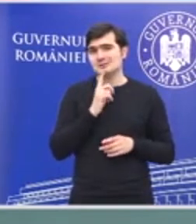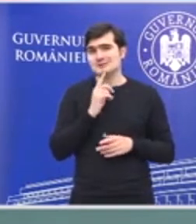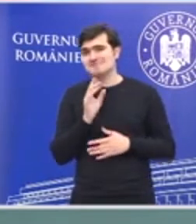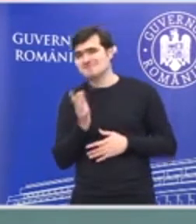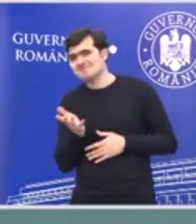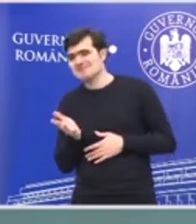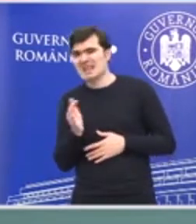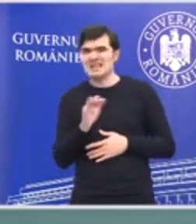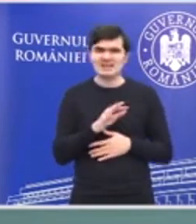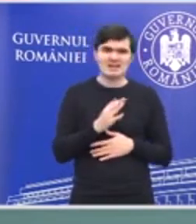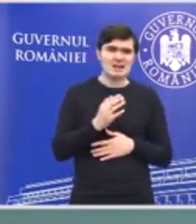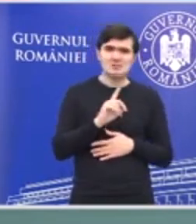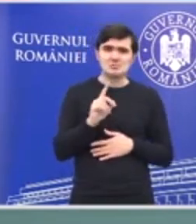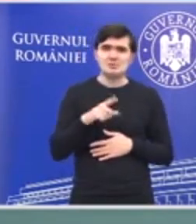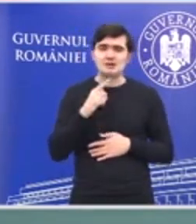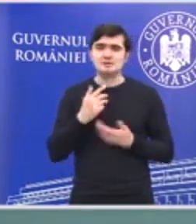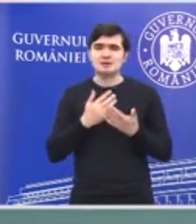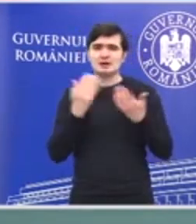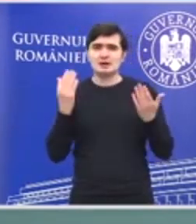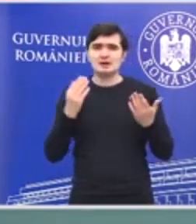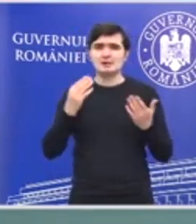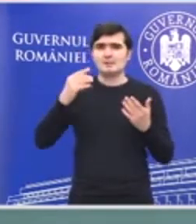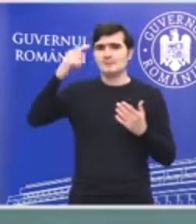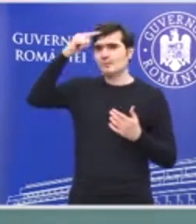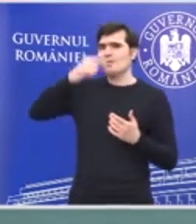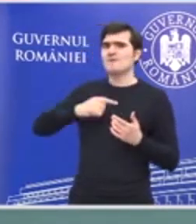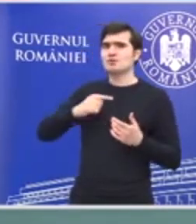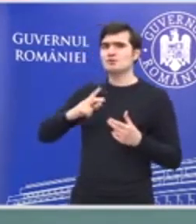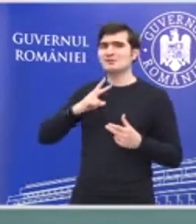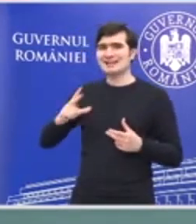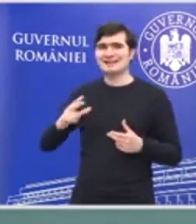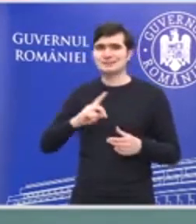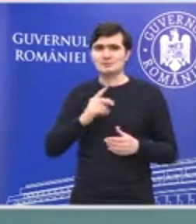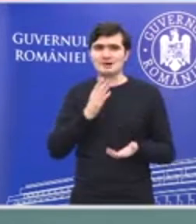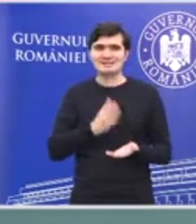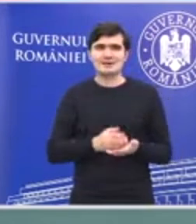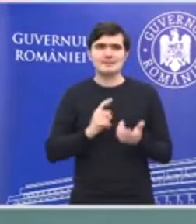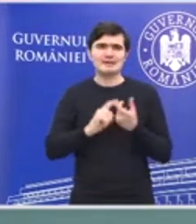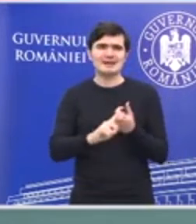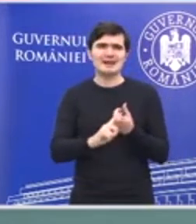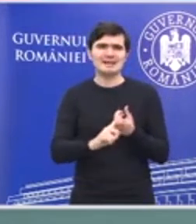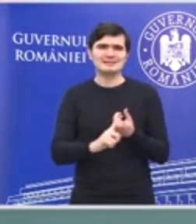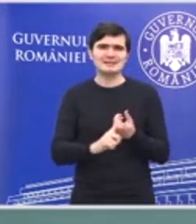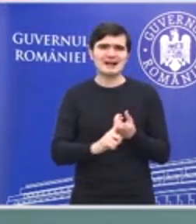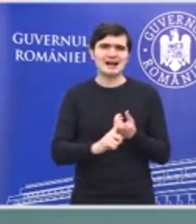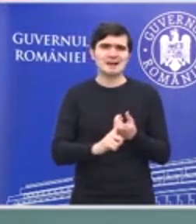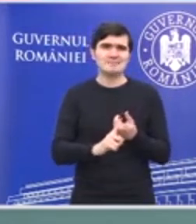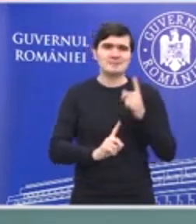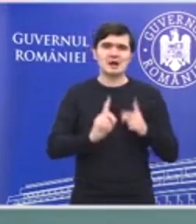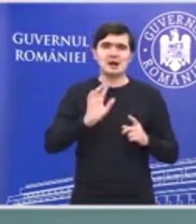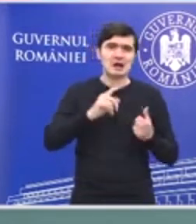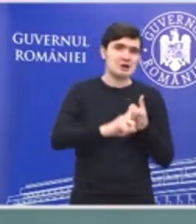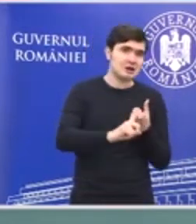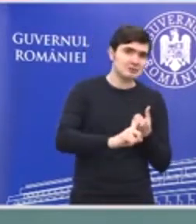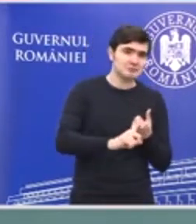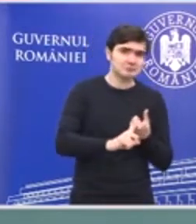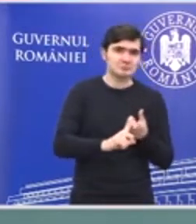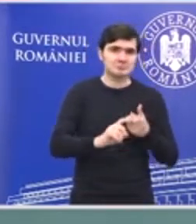este definit un profil de risc, nu s-a stabilit o relație de cauzalitate, deocamdată nu avem niște